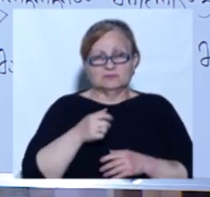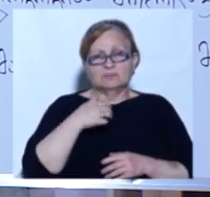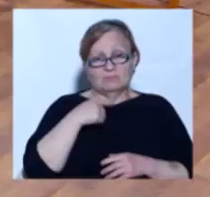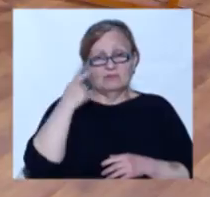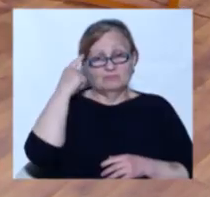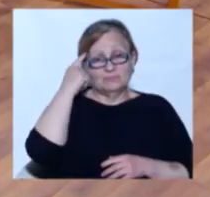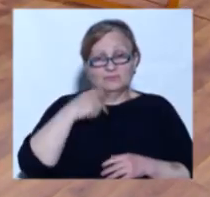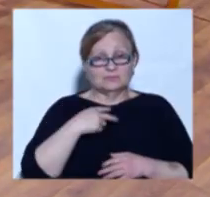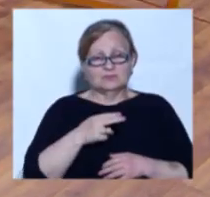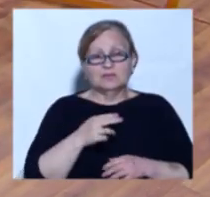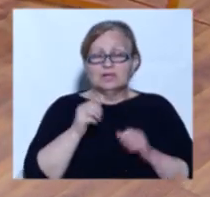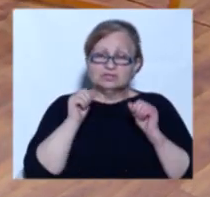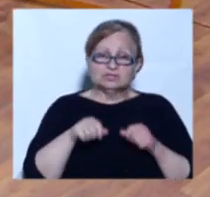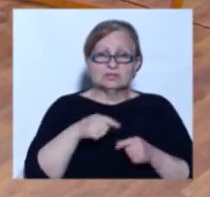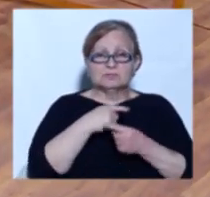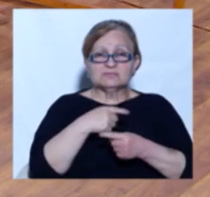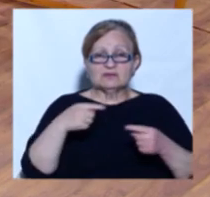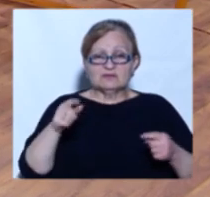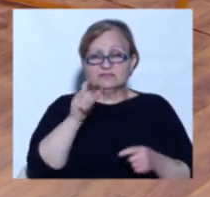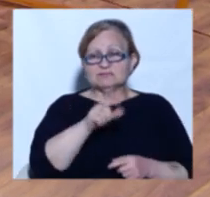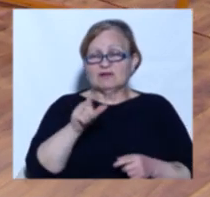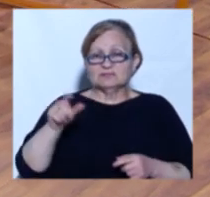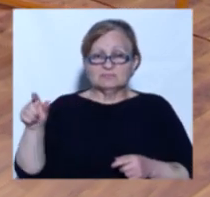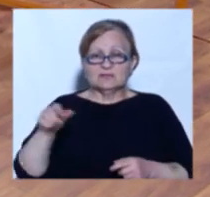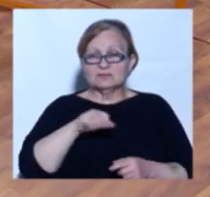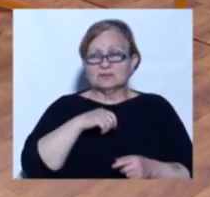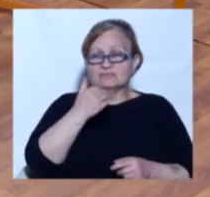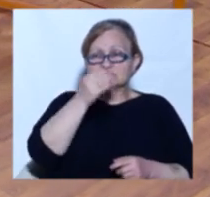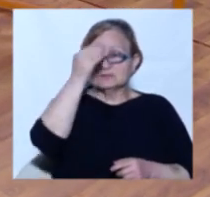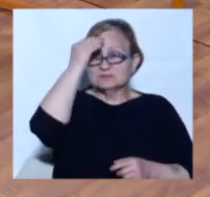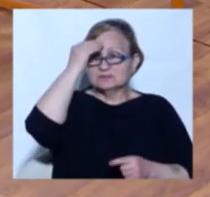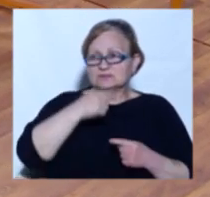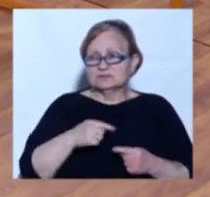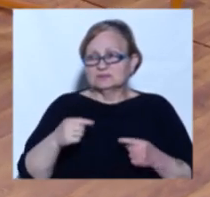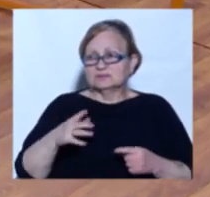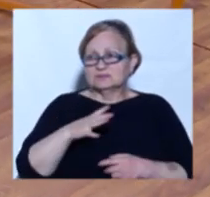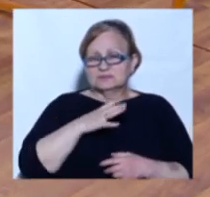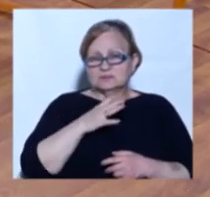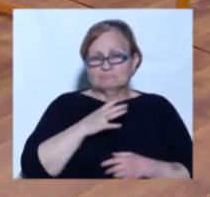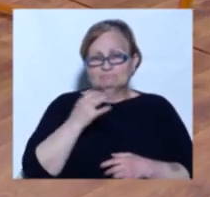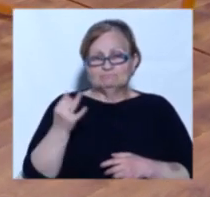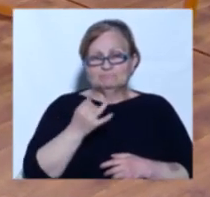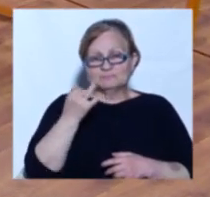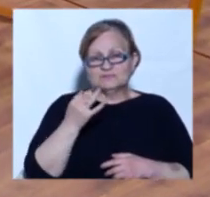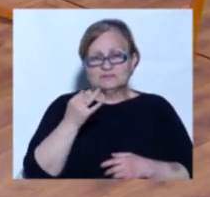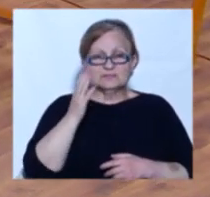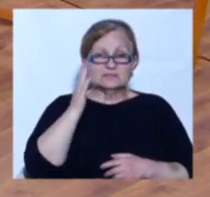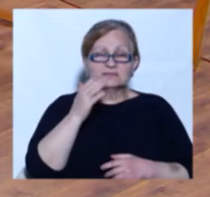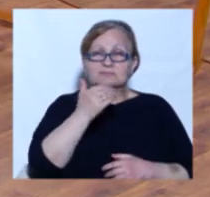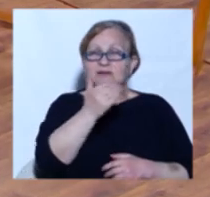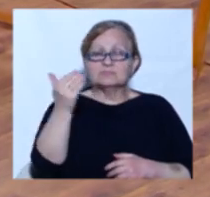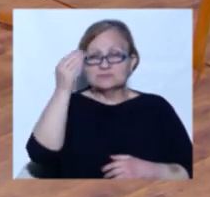როგორც გითხარი სხვადასხვა მკითხველმა შეიძლება სულ სხვა რამ ამოიკითხოს აქ და ძალიან საინტერესო იქნება თითოეული